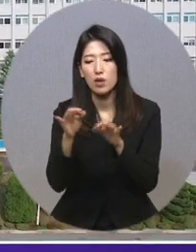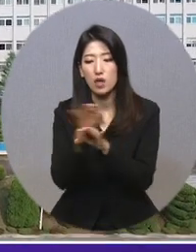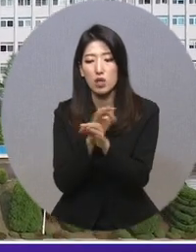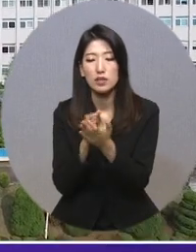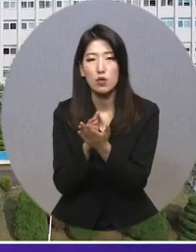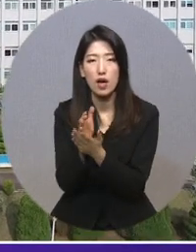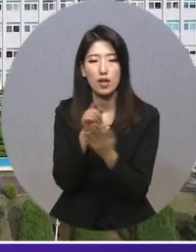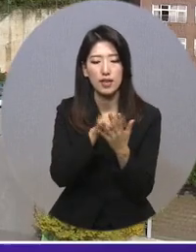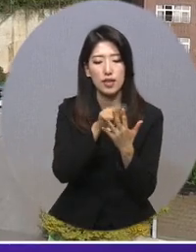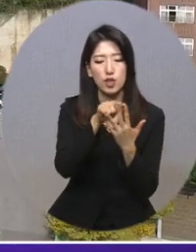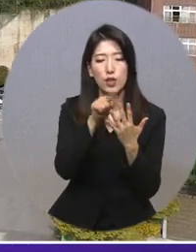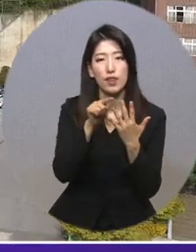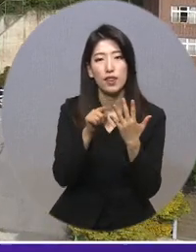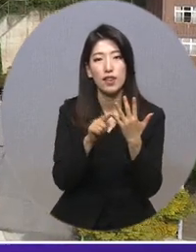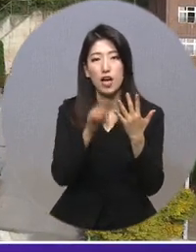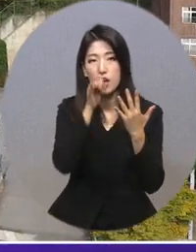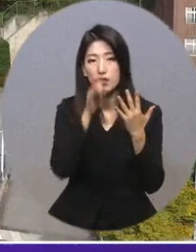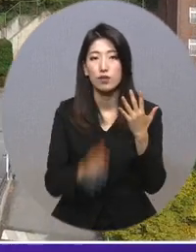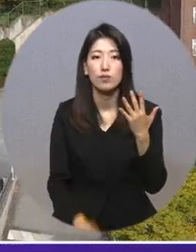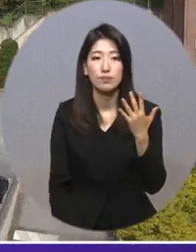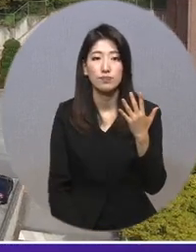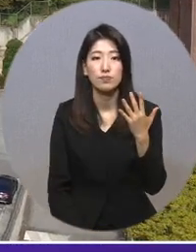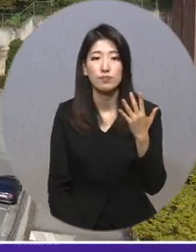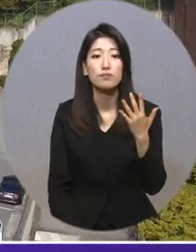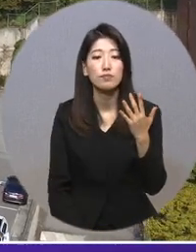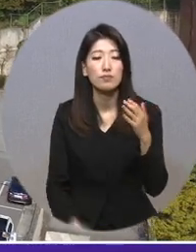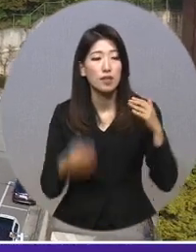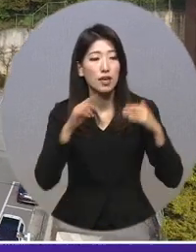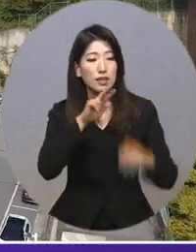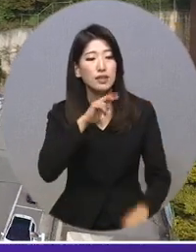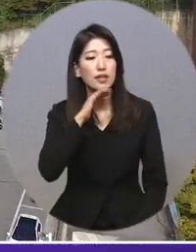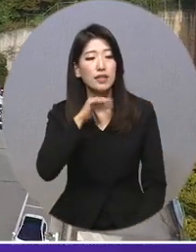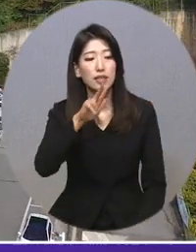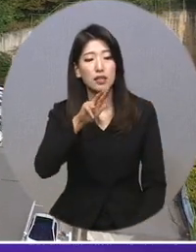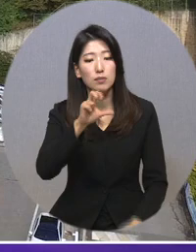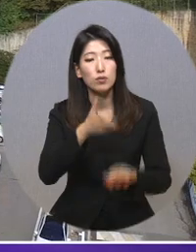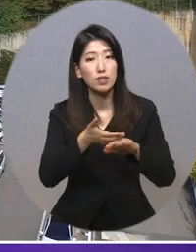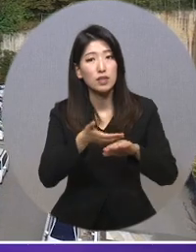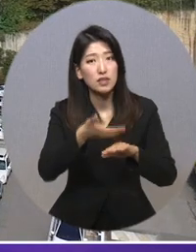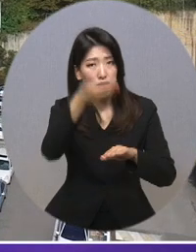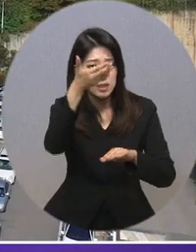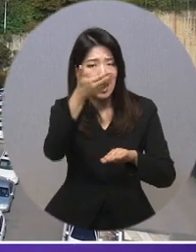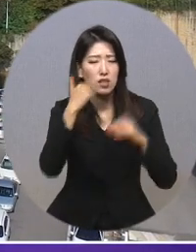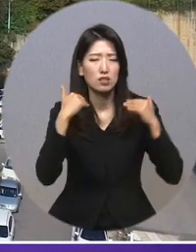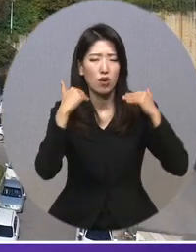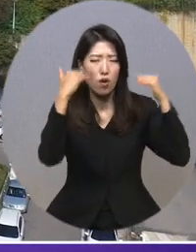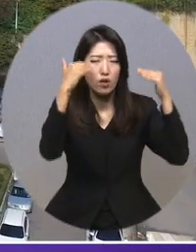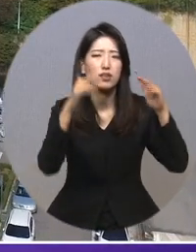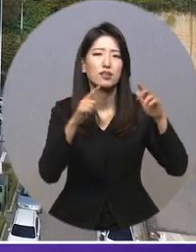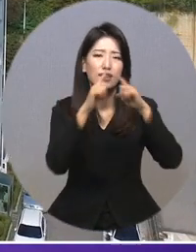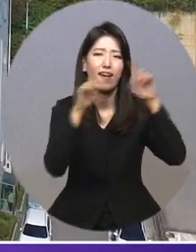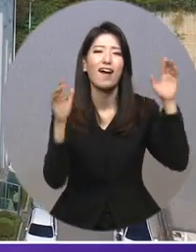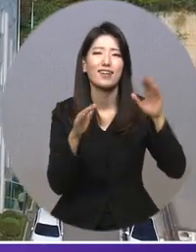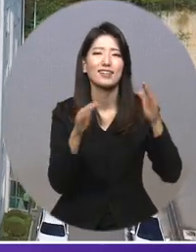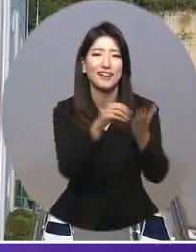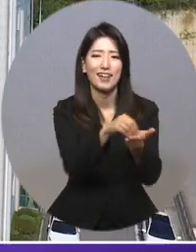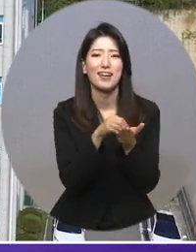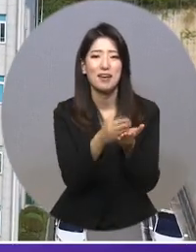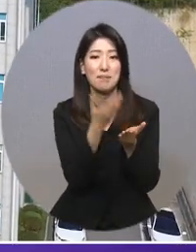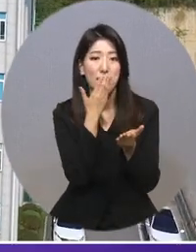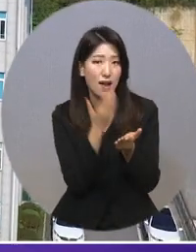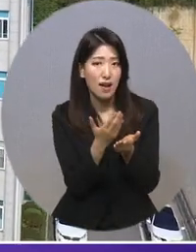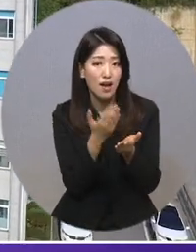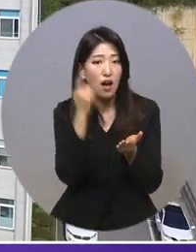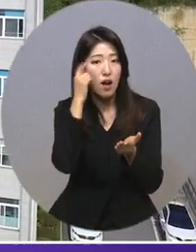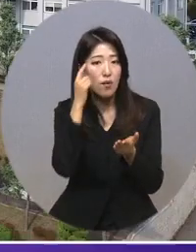있습니다. 저희가 이처럼 성인학습자 중심의 학부, 즉 학과를 만들었던 가장 큰 이유는 그 성인학습자들이